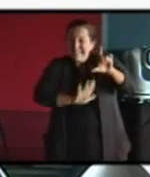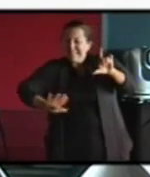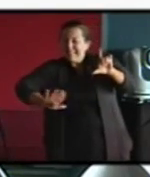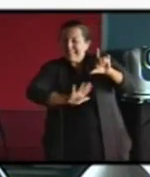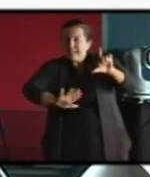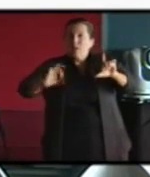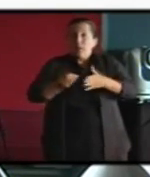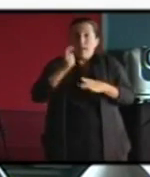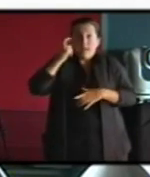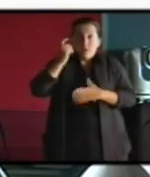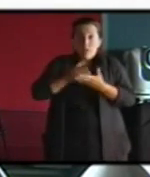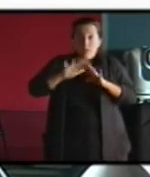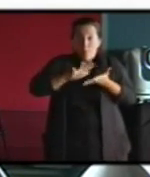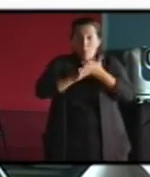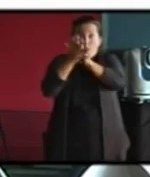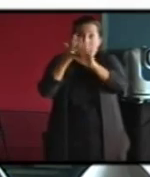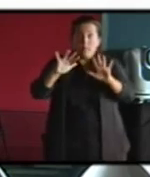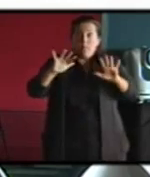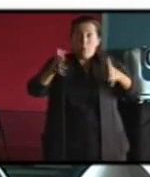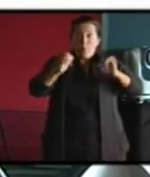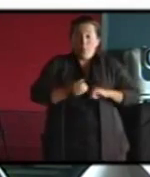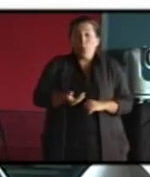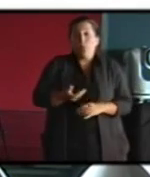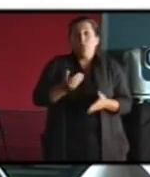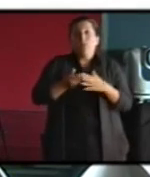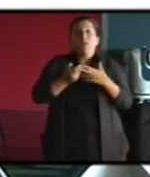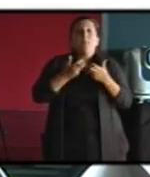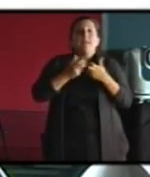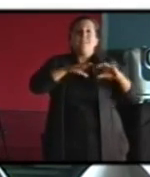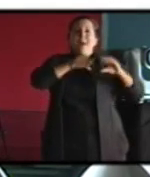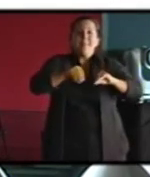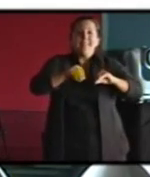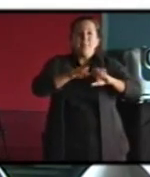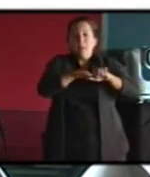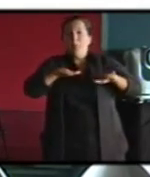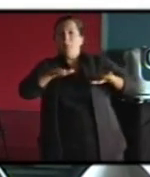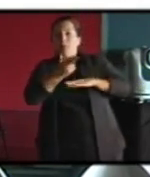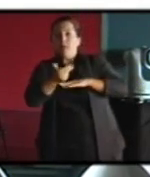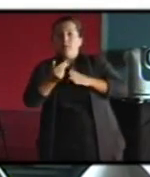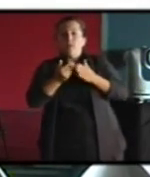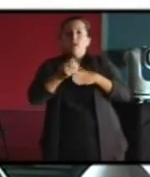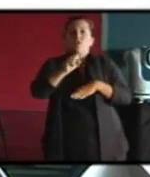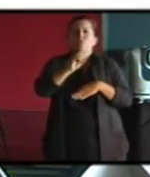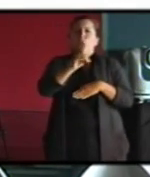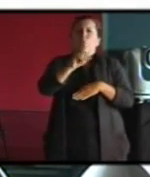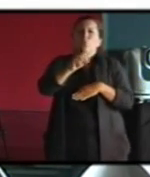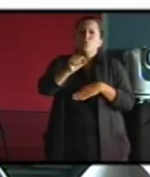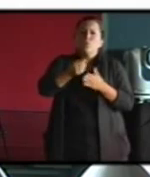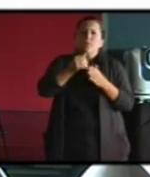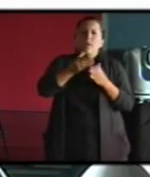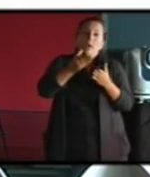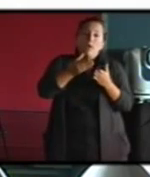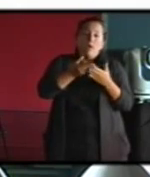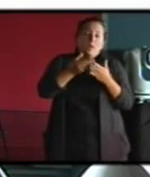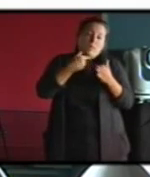réfléchit plutôt à des programmations un peu mixtes où on peut trouver... De l'habiter et travailler, ce qu'on appelle nous du SO, small office, home office.